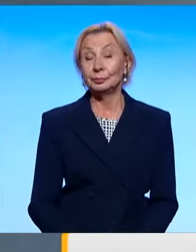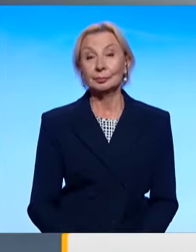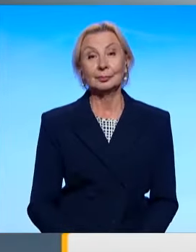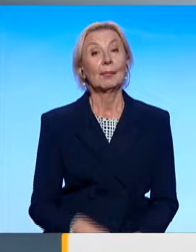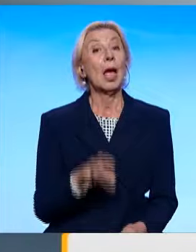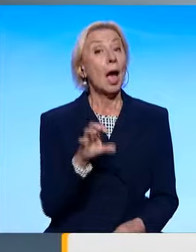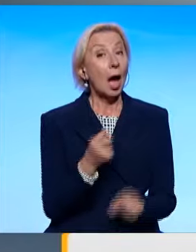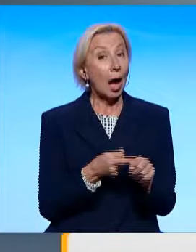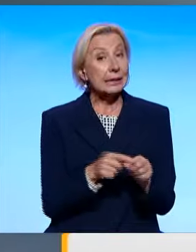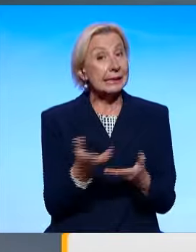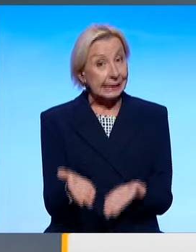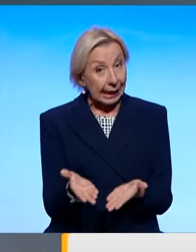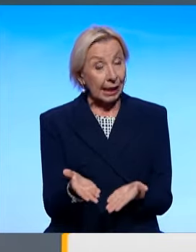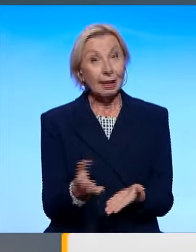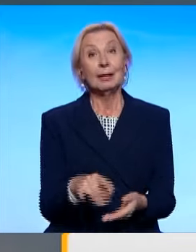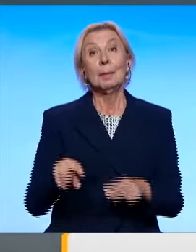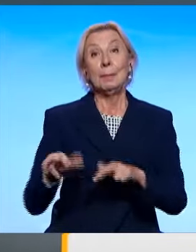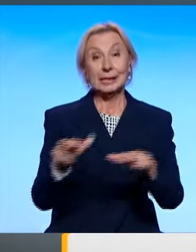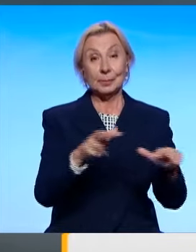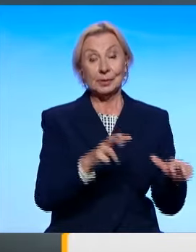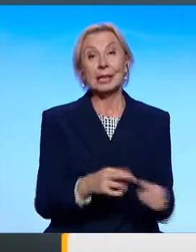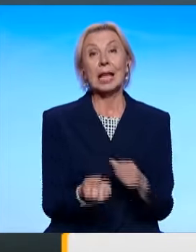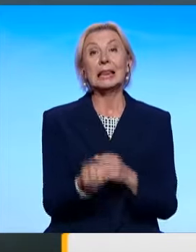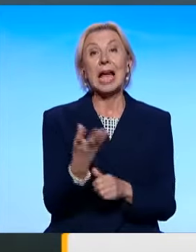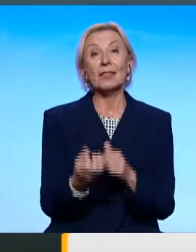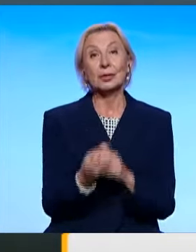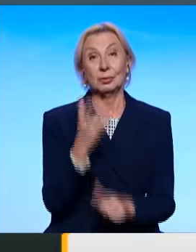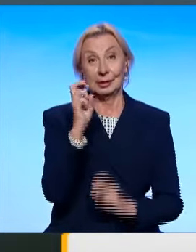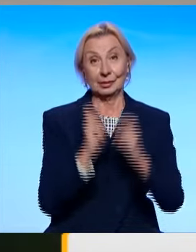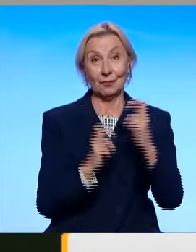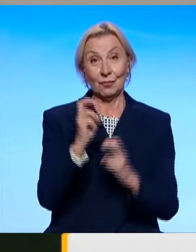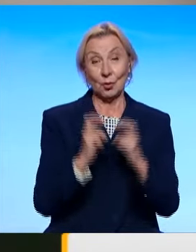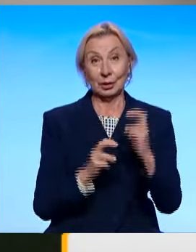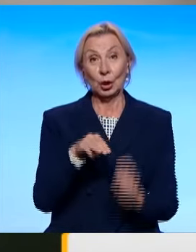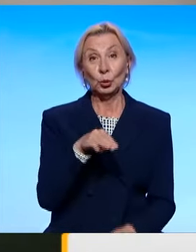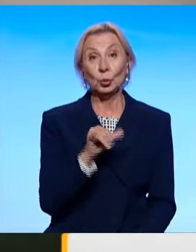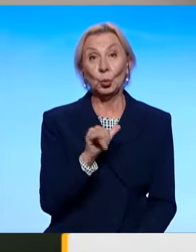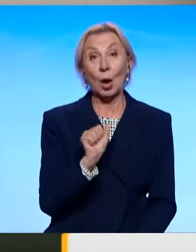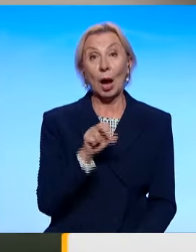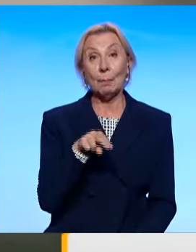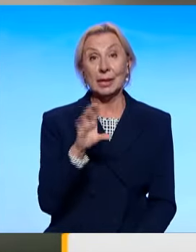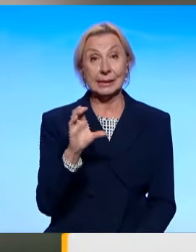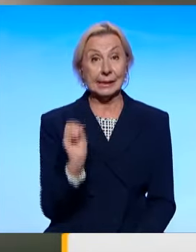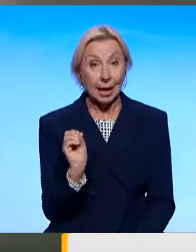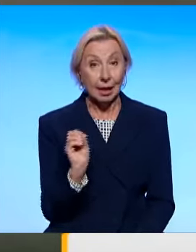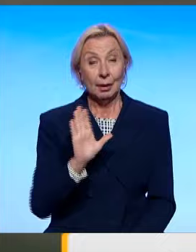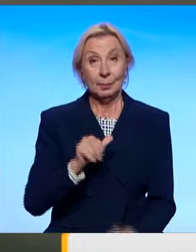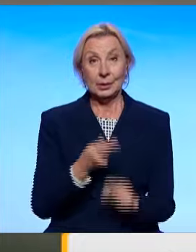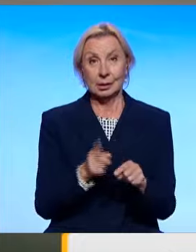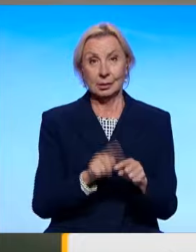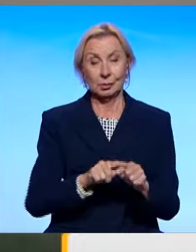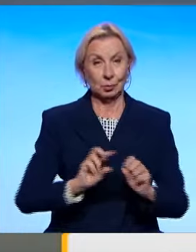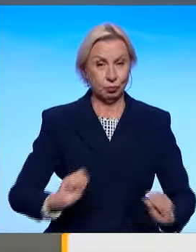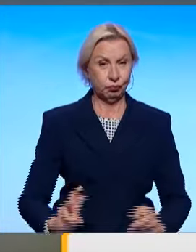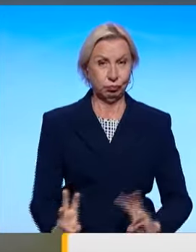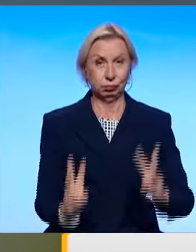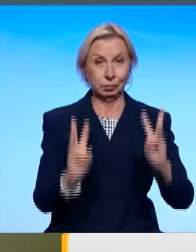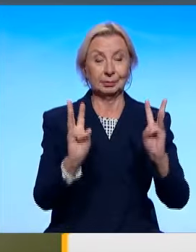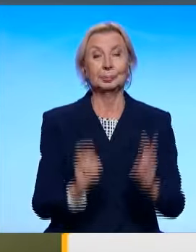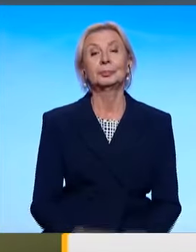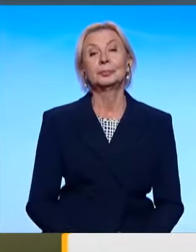А це вже безпілотники врізаються у нафтопереробний завод у Туапсе, після чого в небо здіймається густий дим.